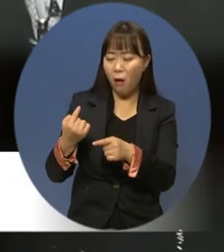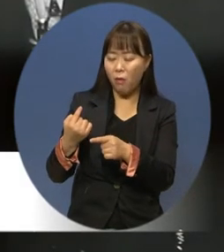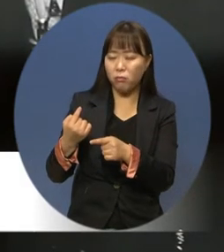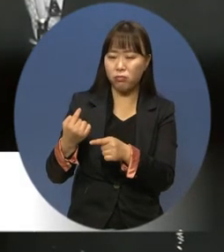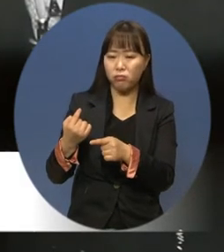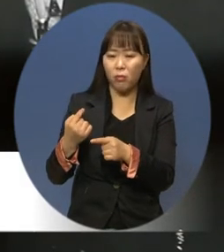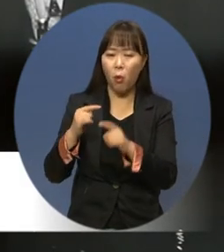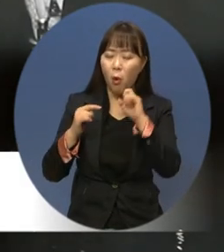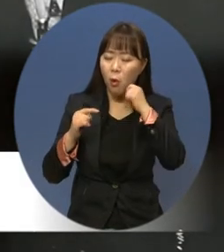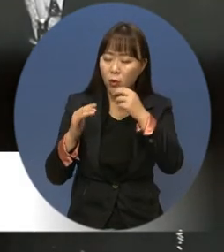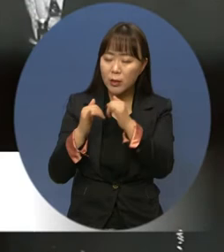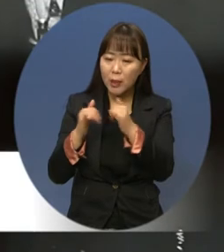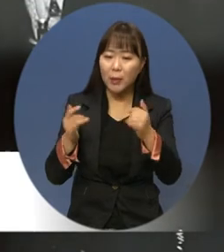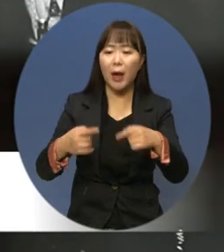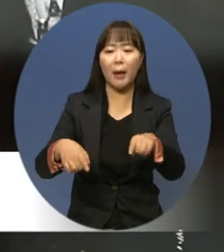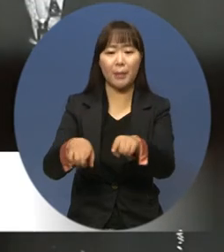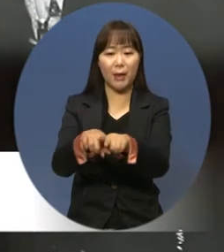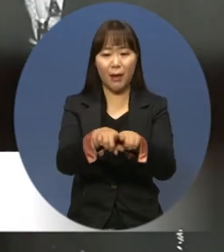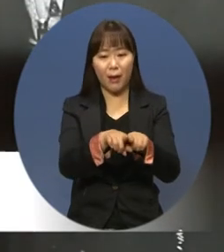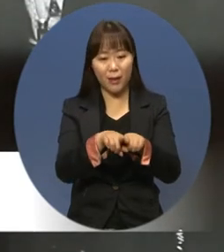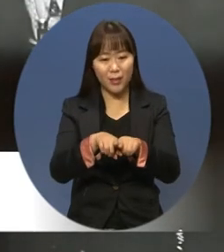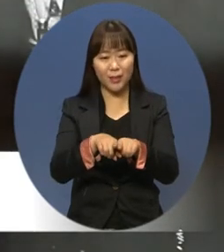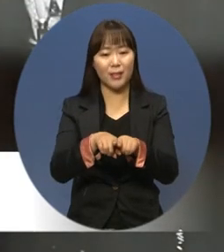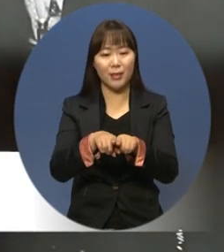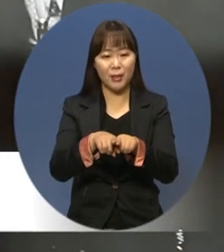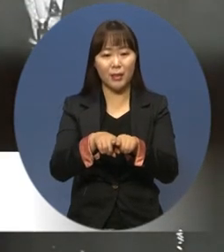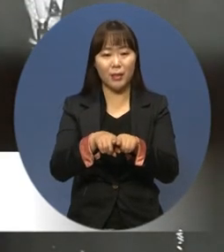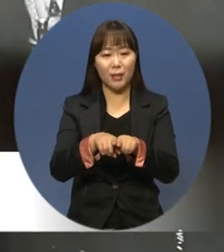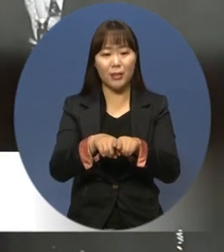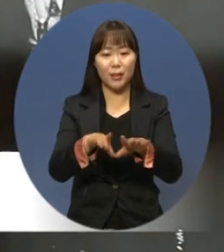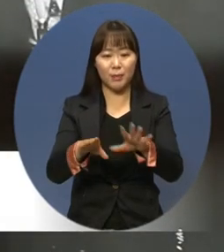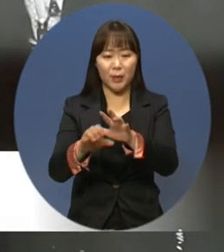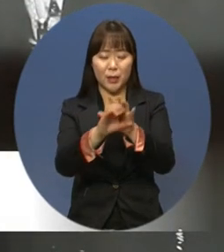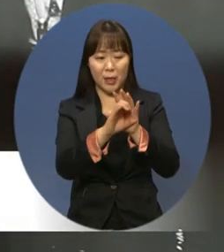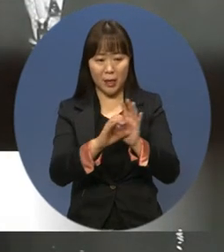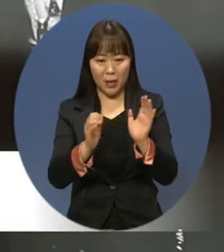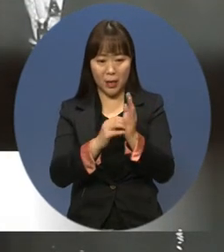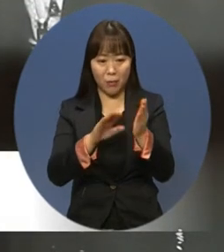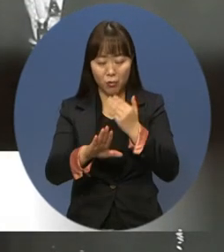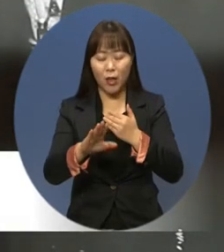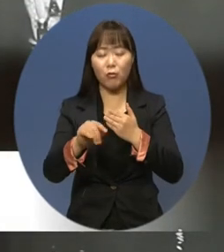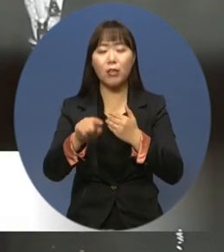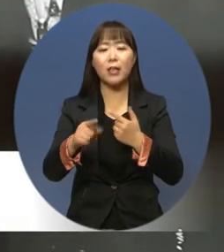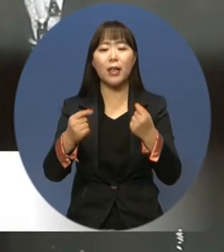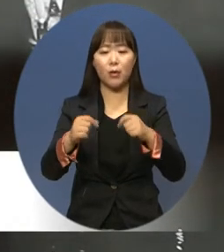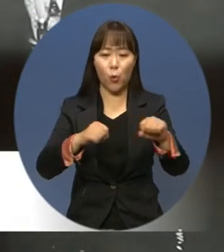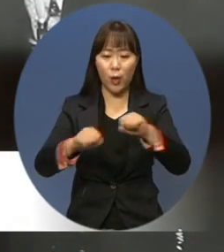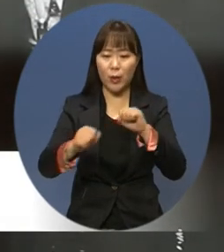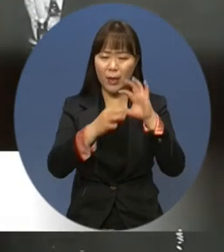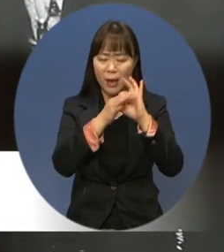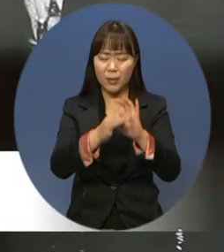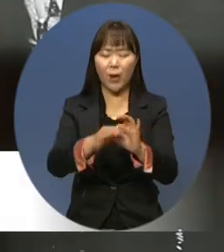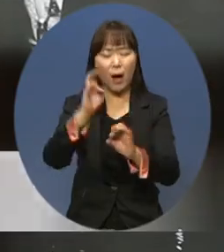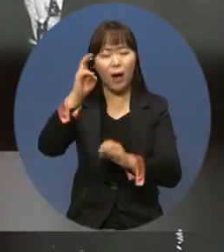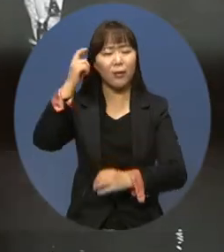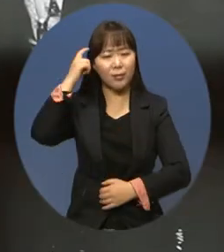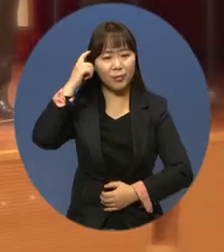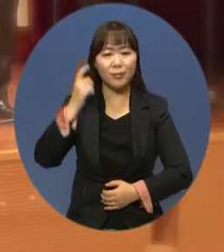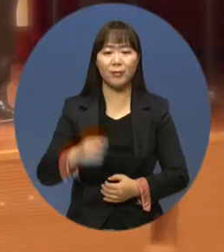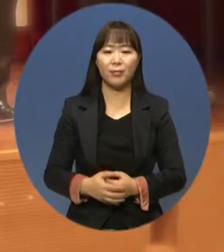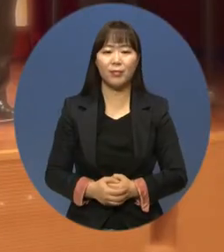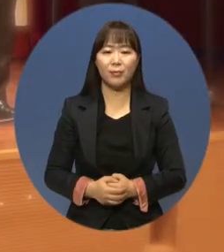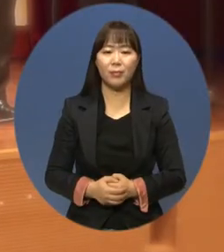또 어려운 사람들과 함께하는 이 코로나가 끝나도 이 운동은 계속 이어질 거라고 저는